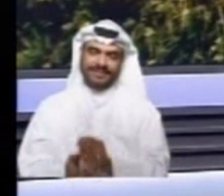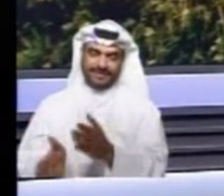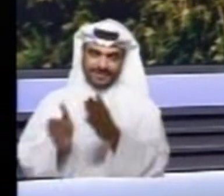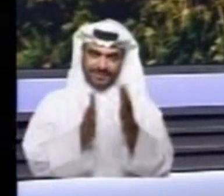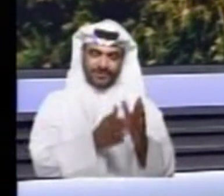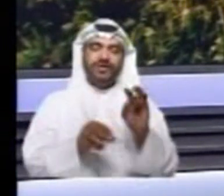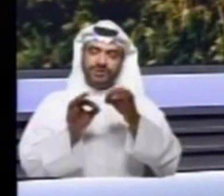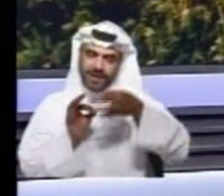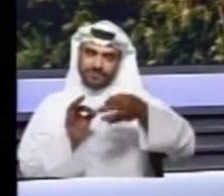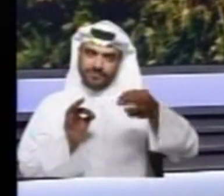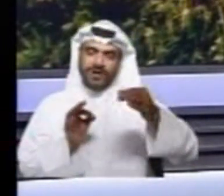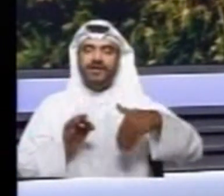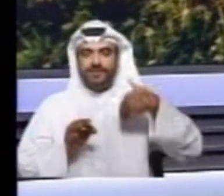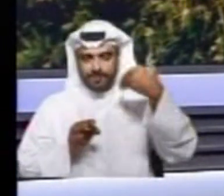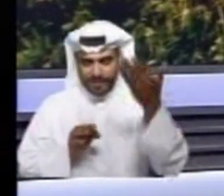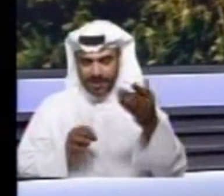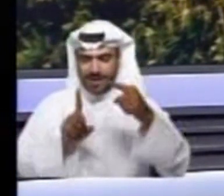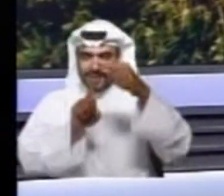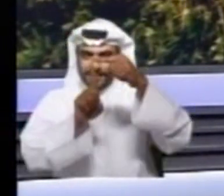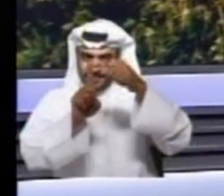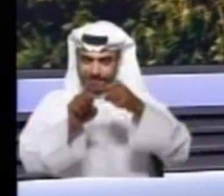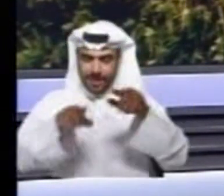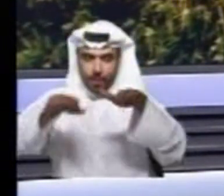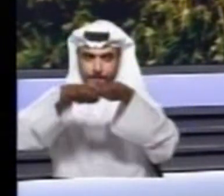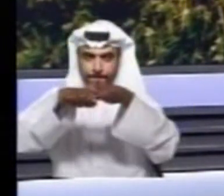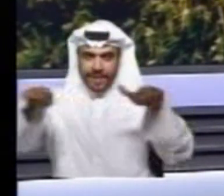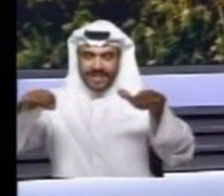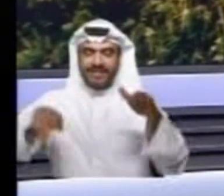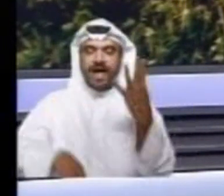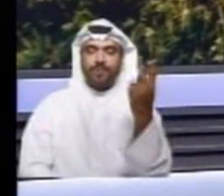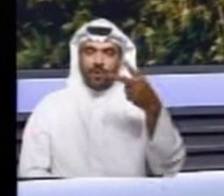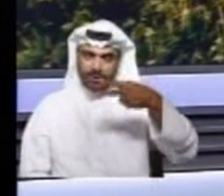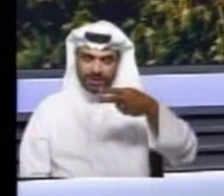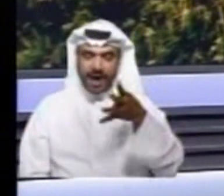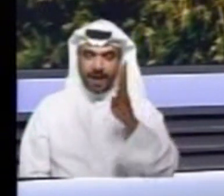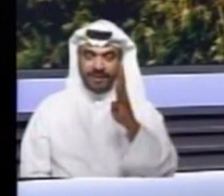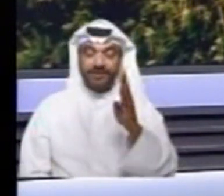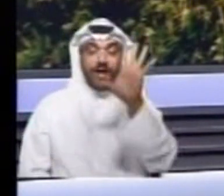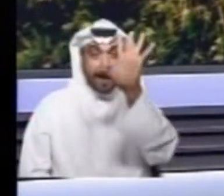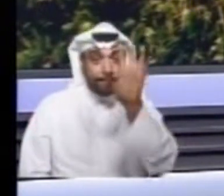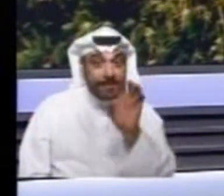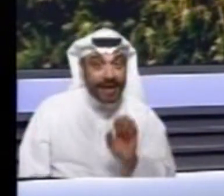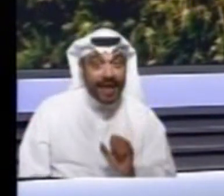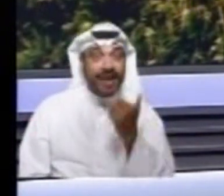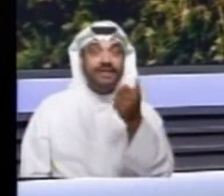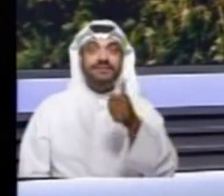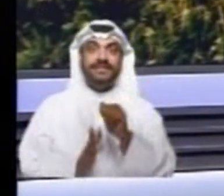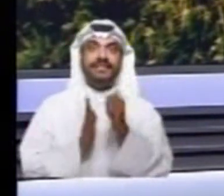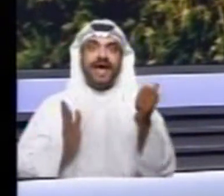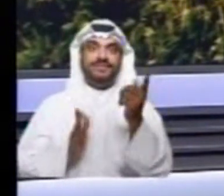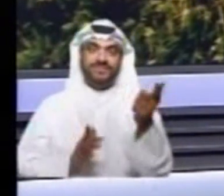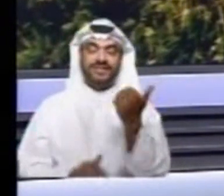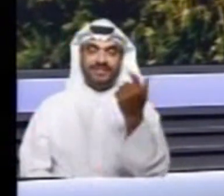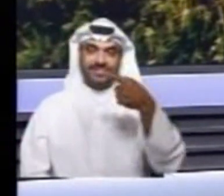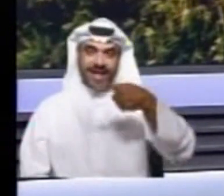نوافيكم معلومات أكثر في نشراتنا القادمة. درجات الحرارة معتدلة 24 درجة مئوية العظمى والصغرى 16 درجة مئوية، يقلب الهواء إلى الشمال